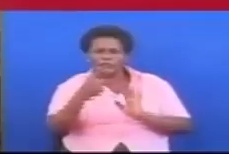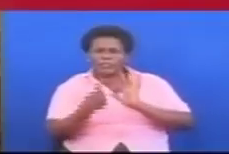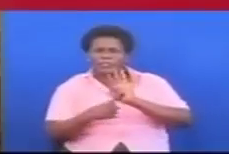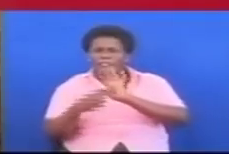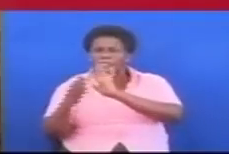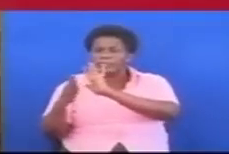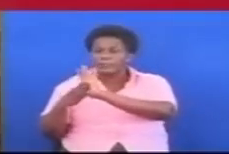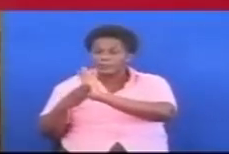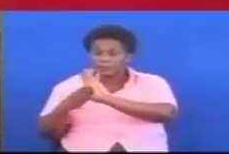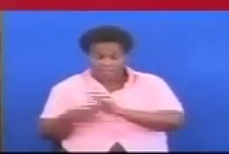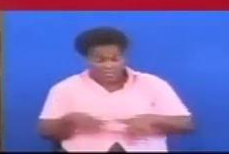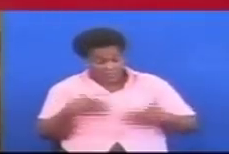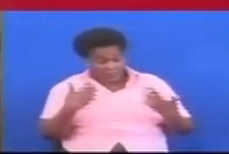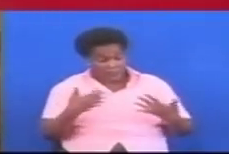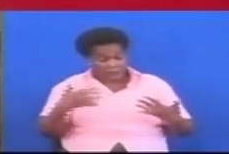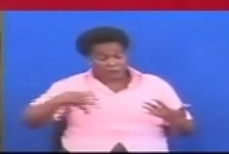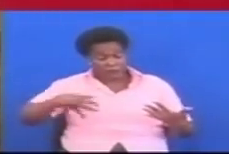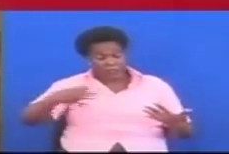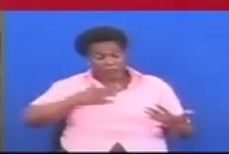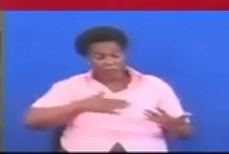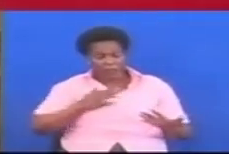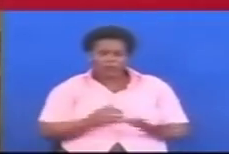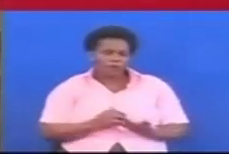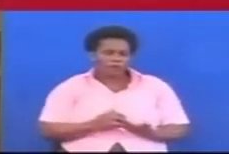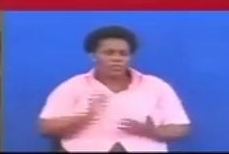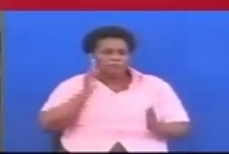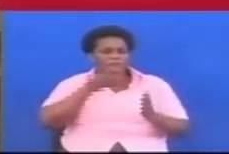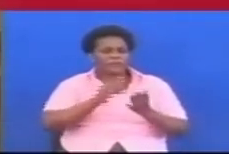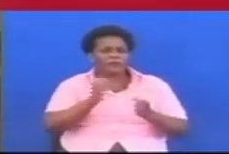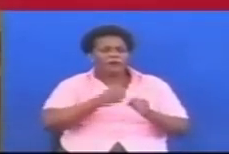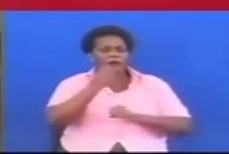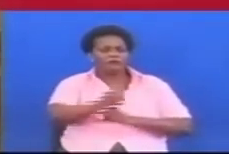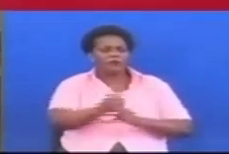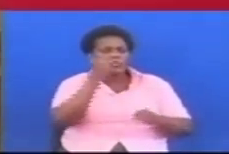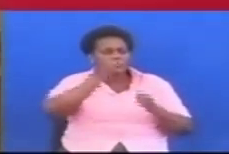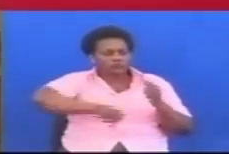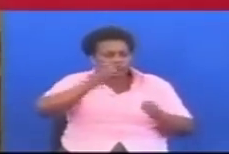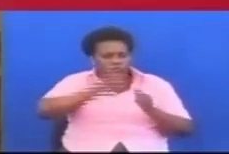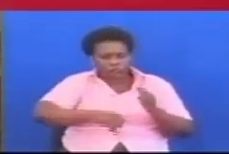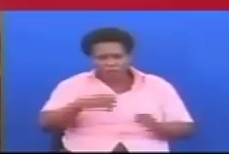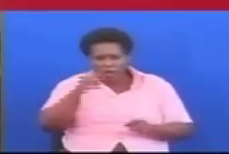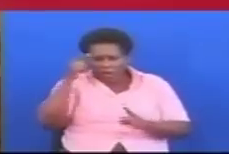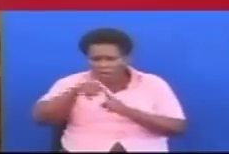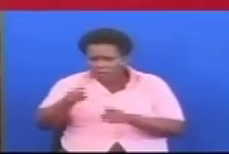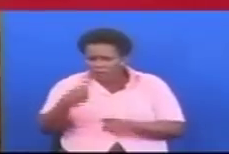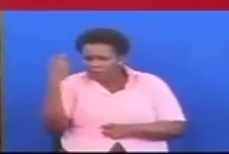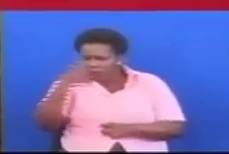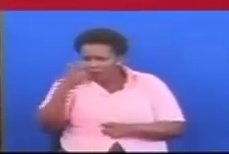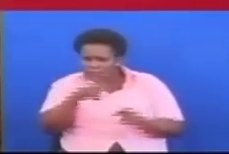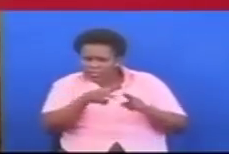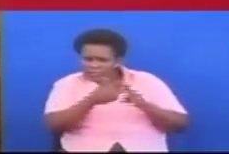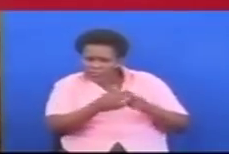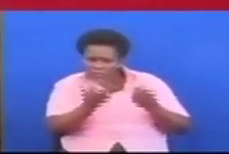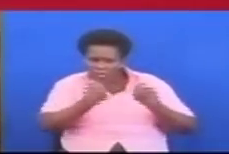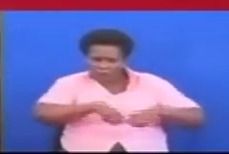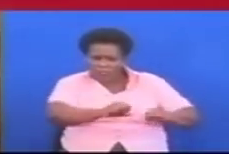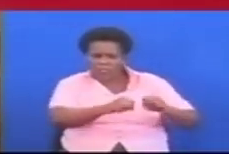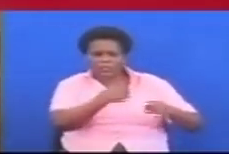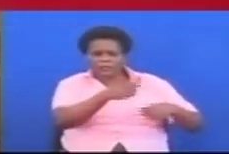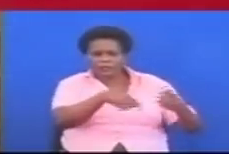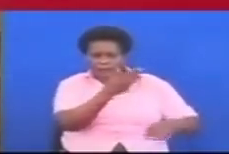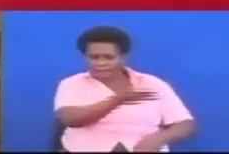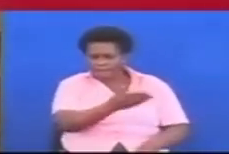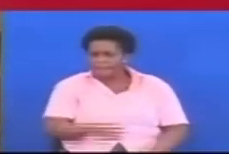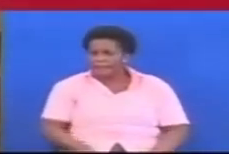30.69. Kwa sasa wizara iko katika hatua ya mwisho ya kumpata mkandarasi ambaye atatekeleza mradi huo. Mheshimiwa